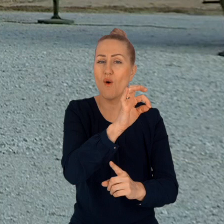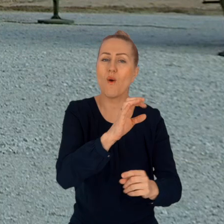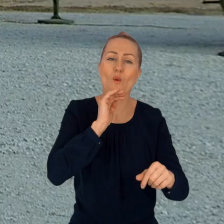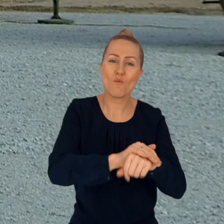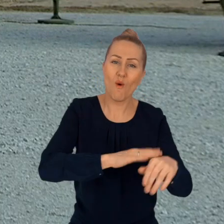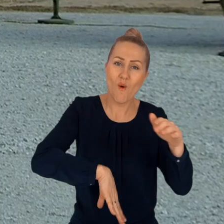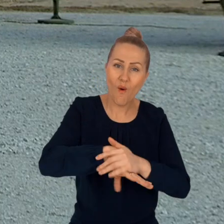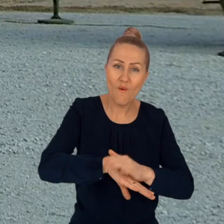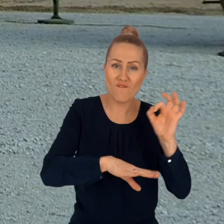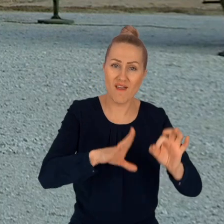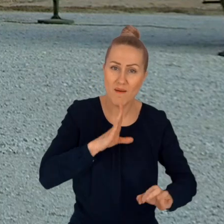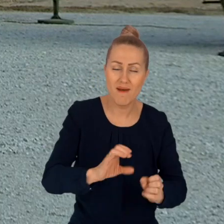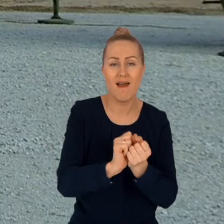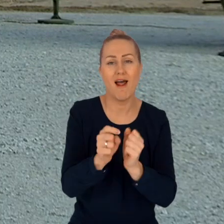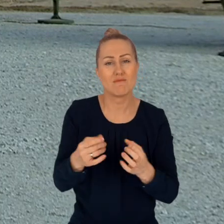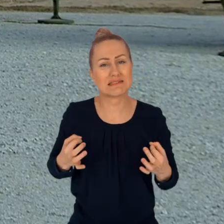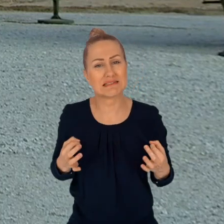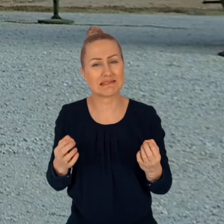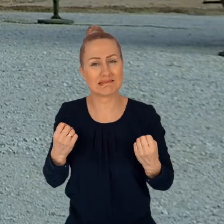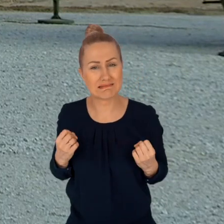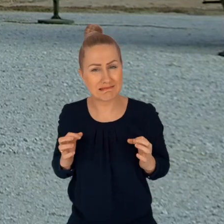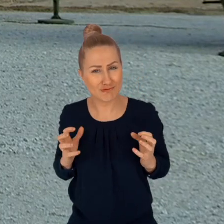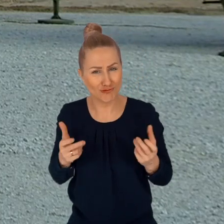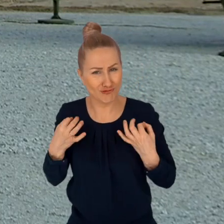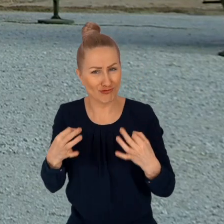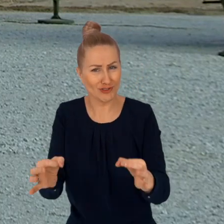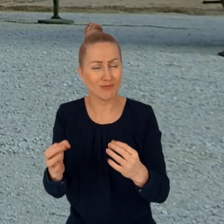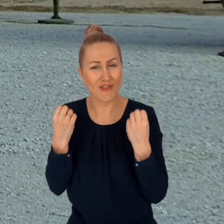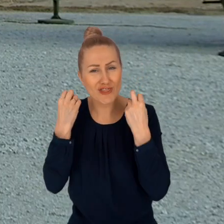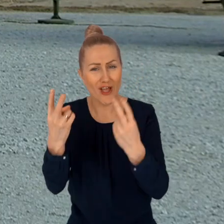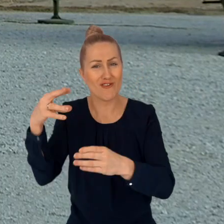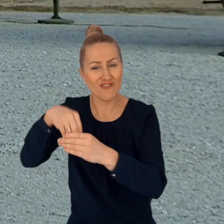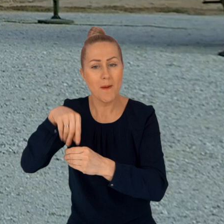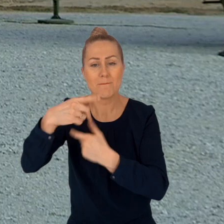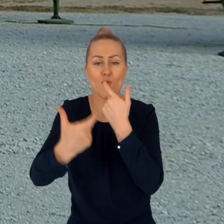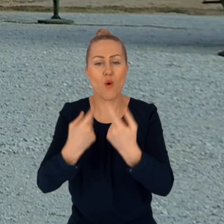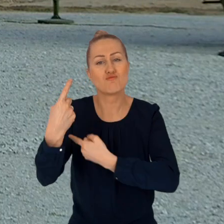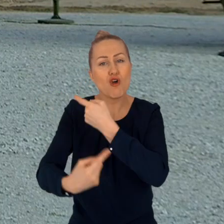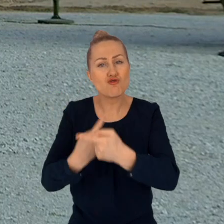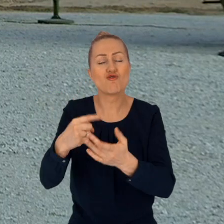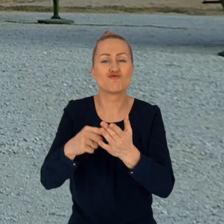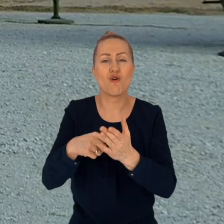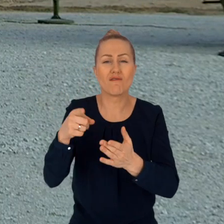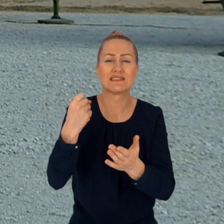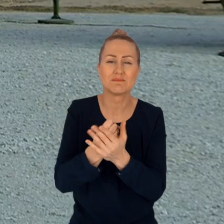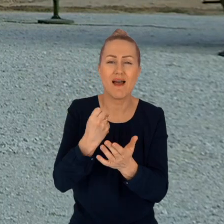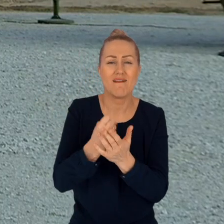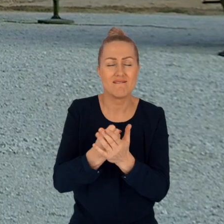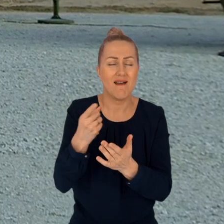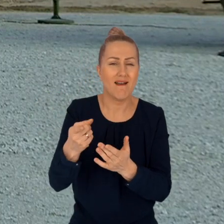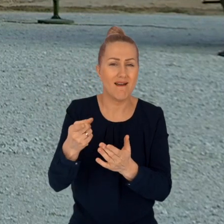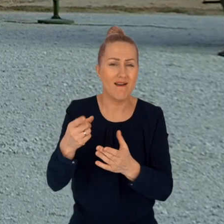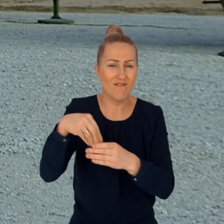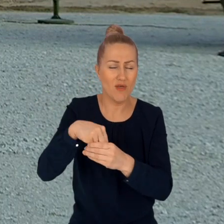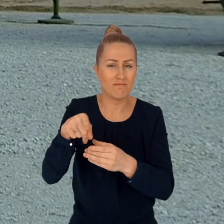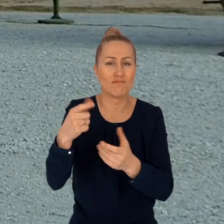na przykład ciężarówki, które są produkowane przez firmę wchodzącą w skład Polskiej Grupy Zbrojeniowej, są to